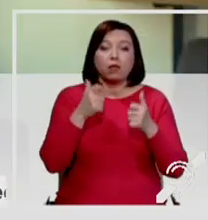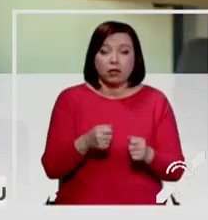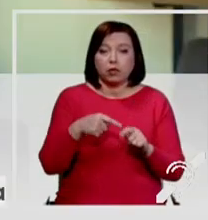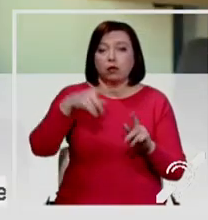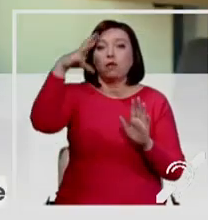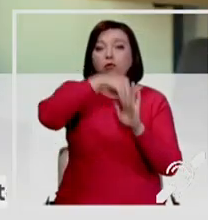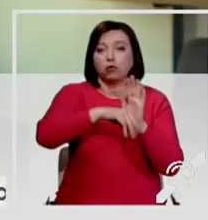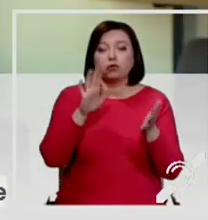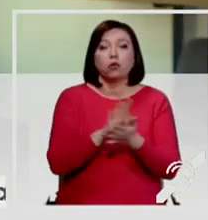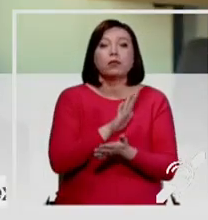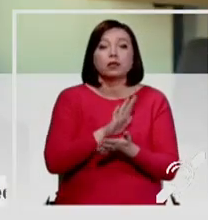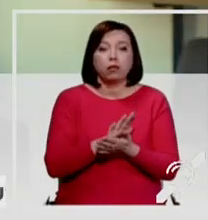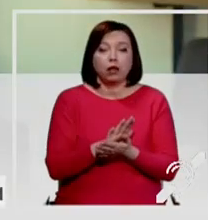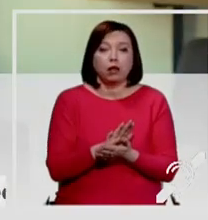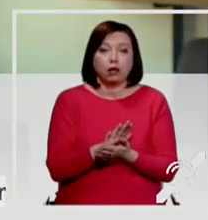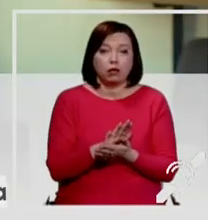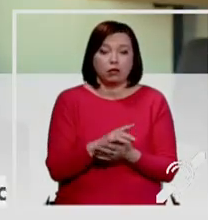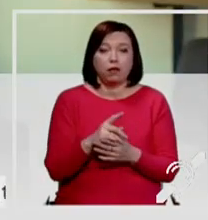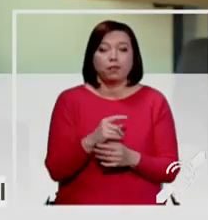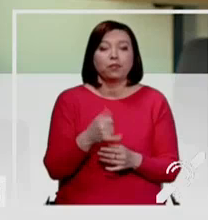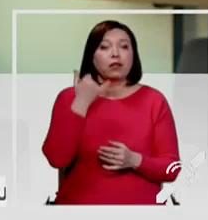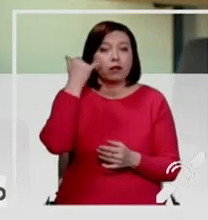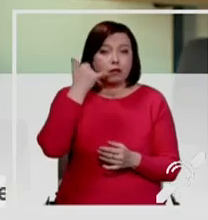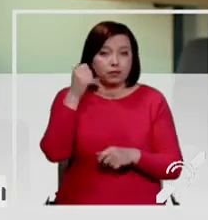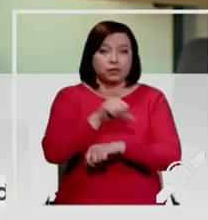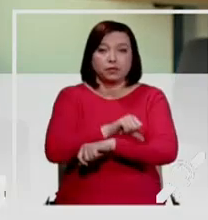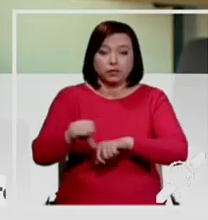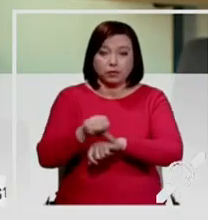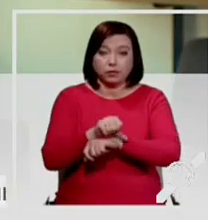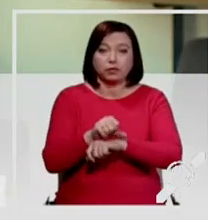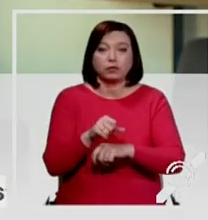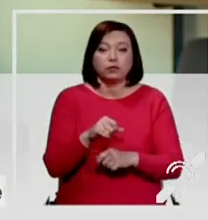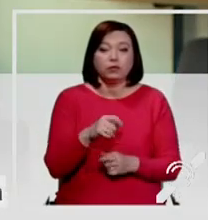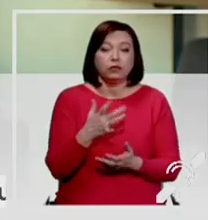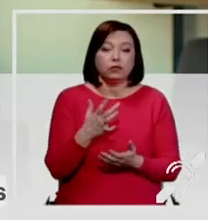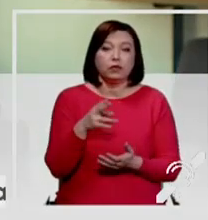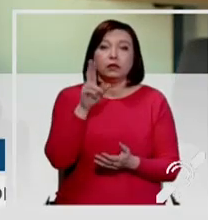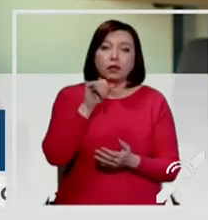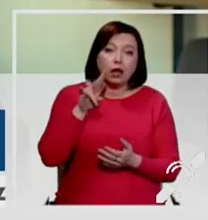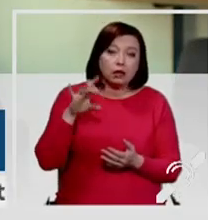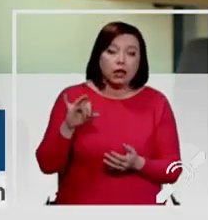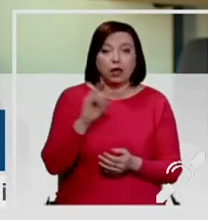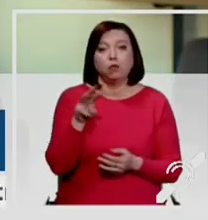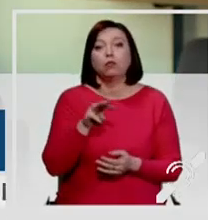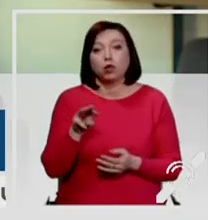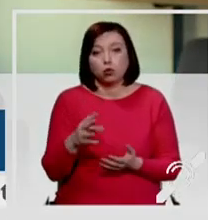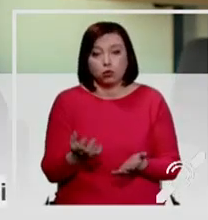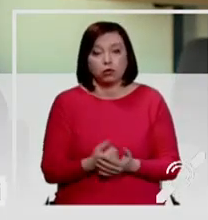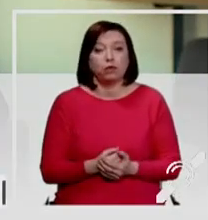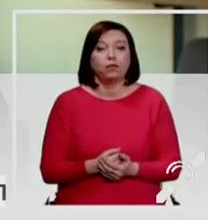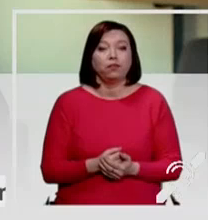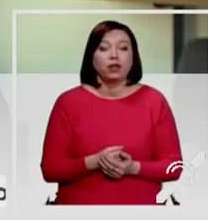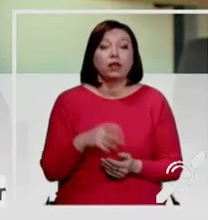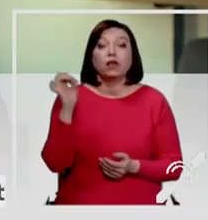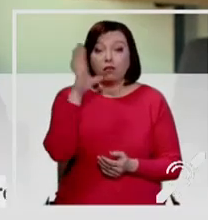inclus gratuit absolut trafic de roaming, atât trafic date, cât și minutele în